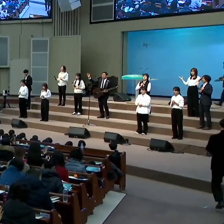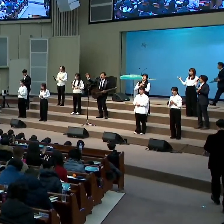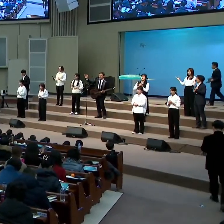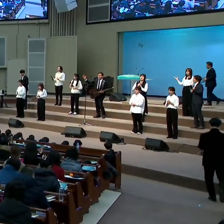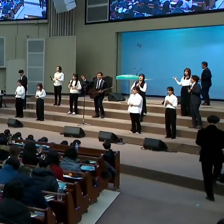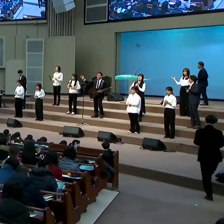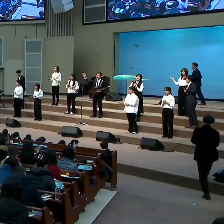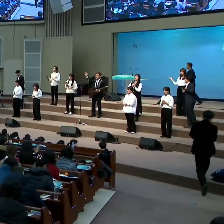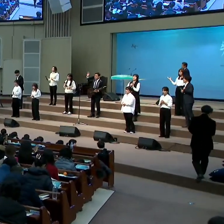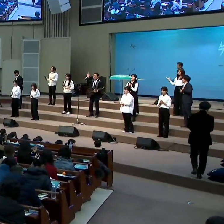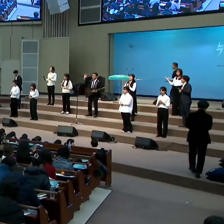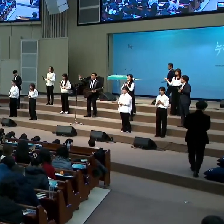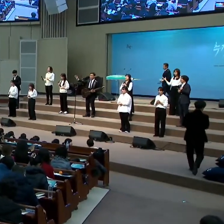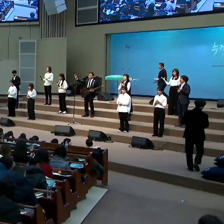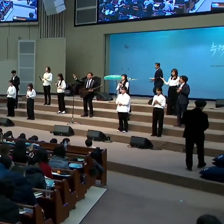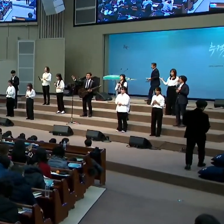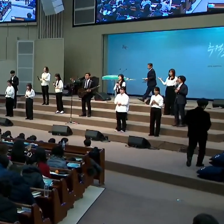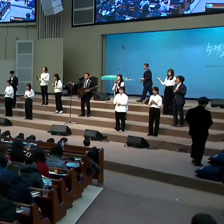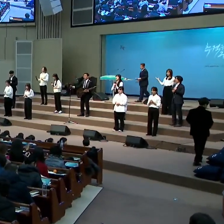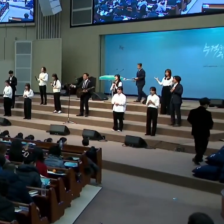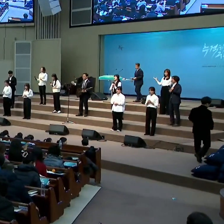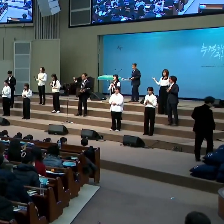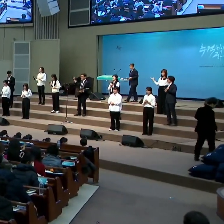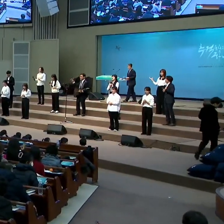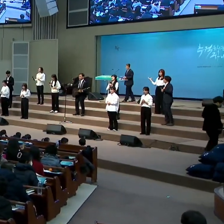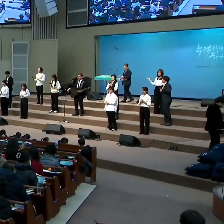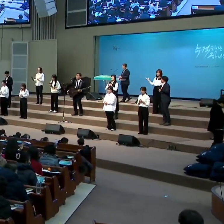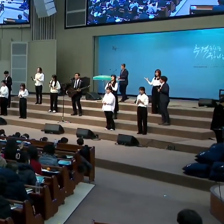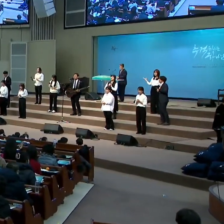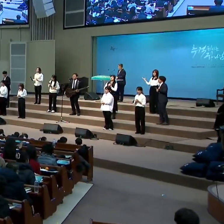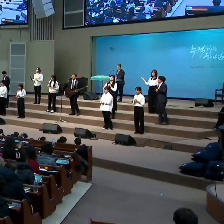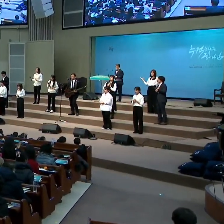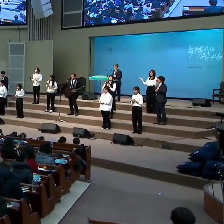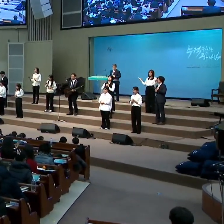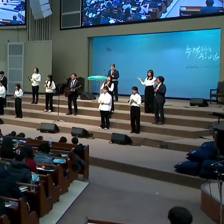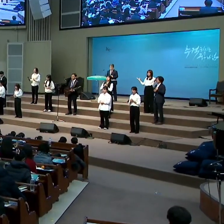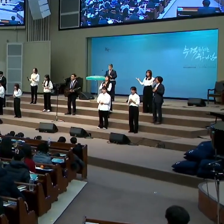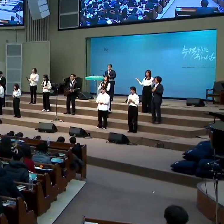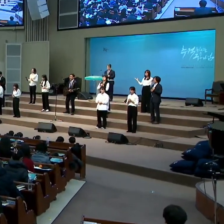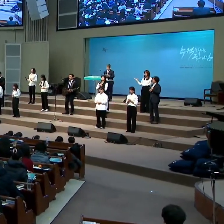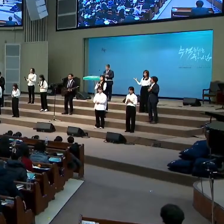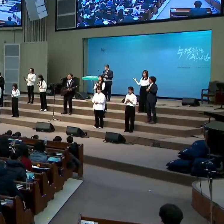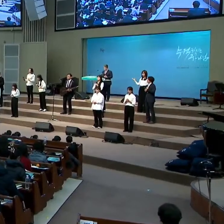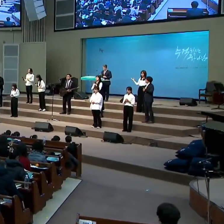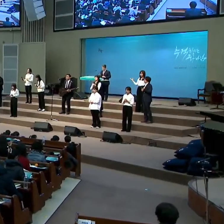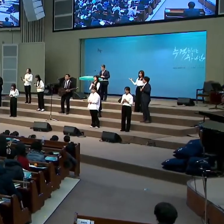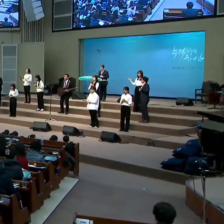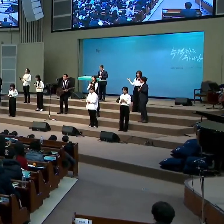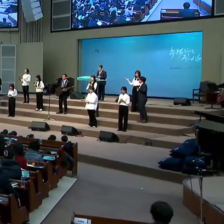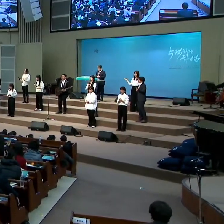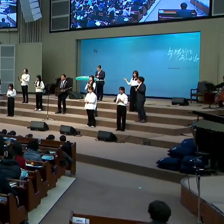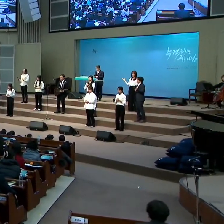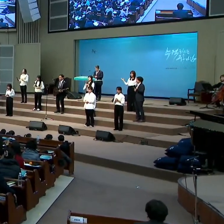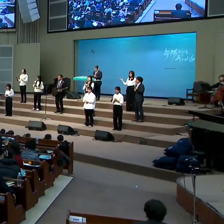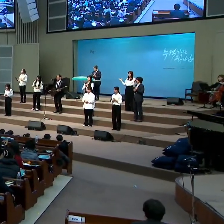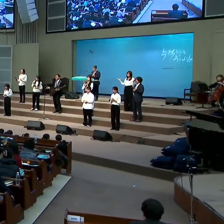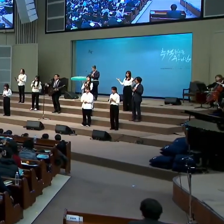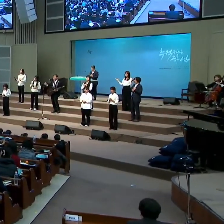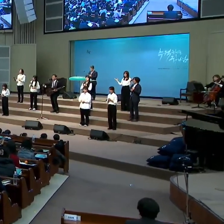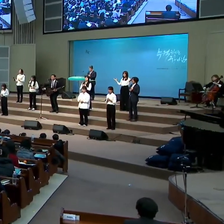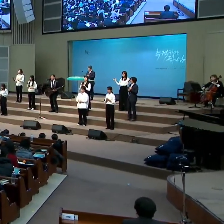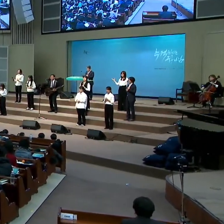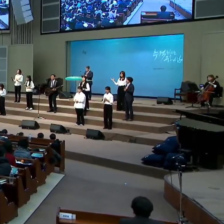가운데에 주여 부어지는 놀라운 시간 될 수 있도록 주여 역사하여 주시옵소서. 주여 은혜를